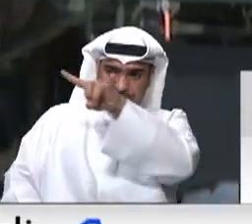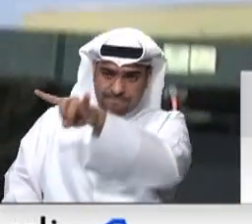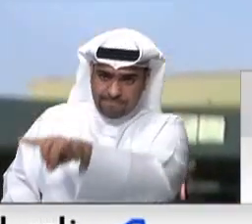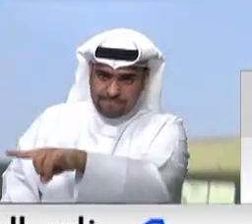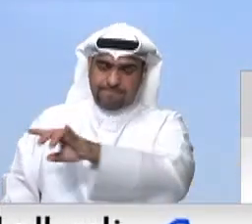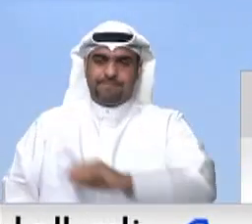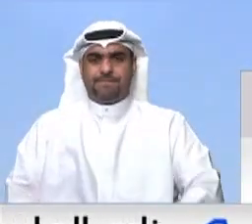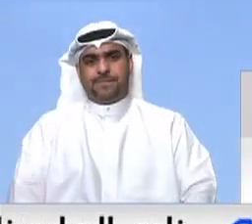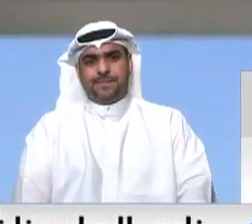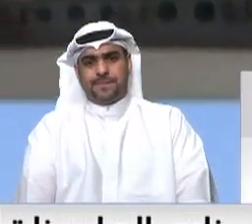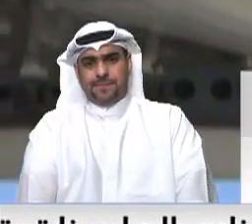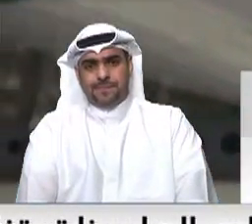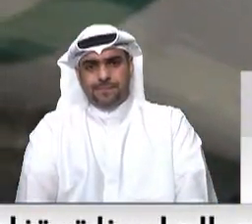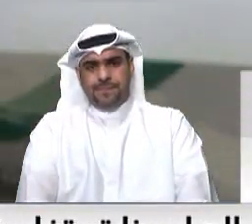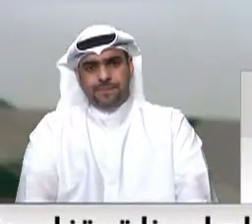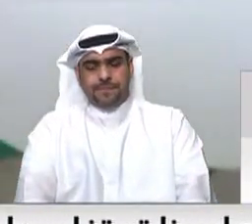المنكوبه.